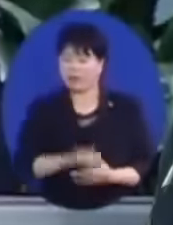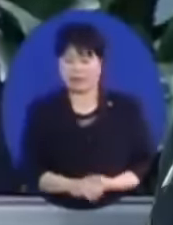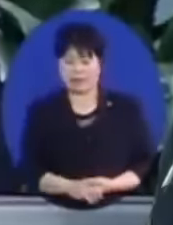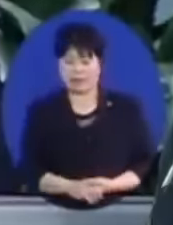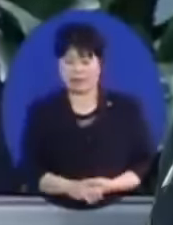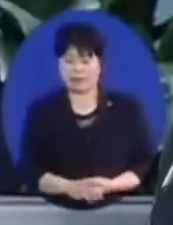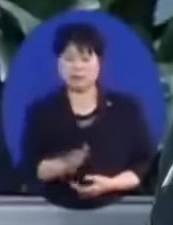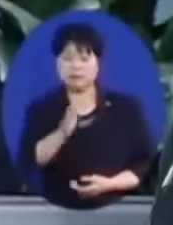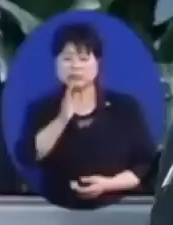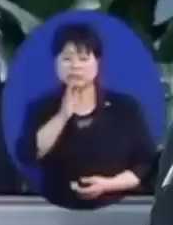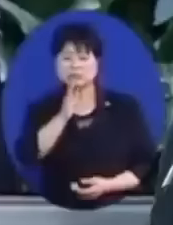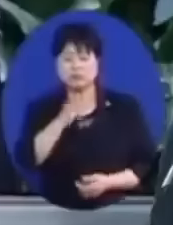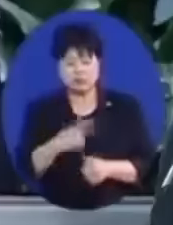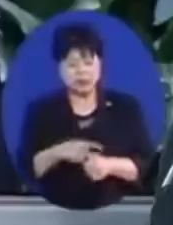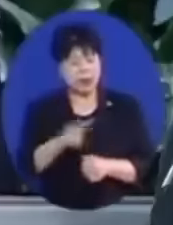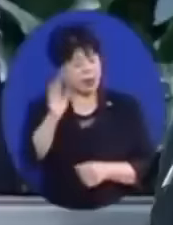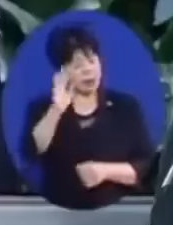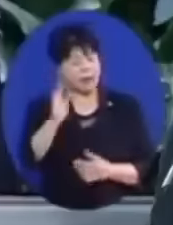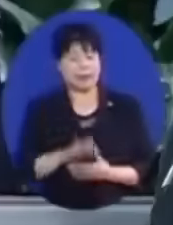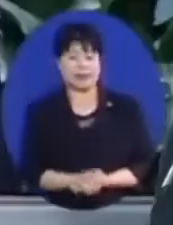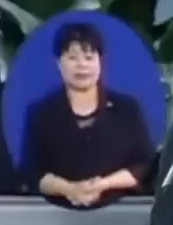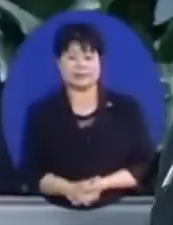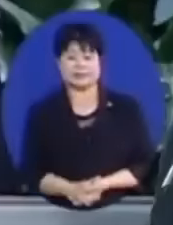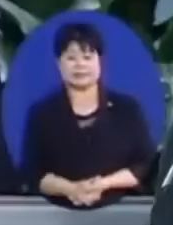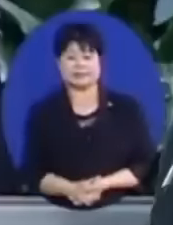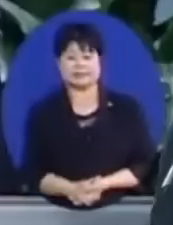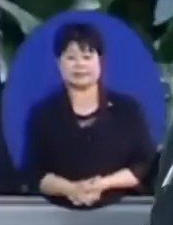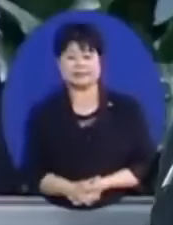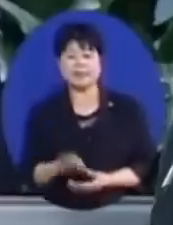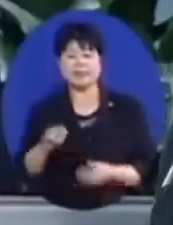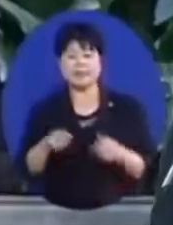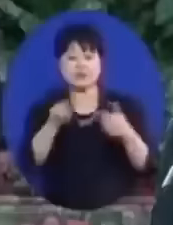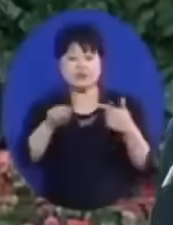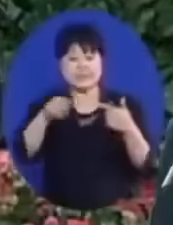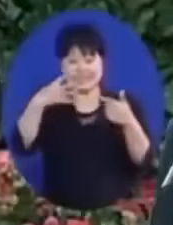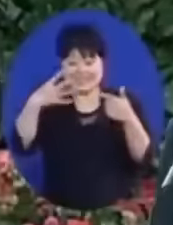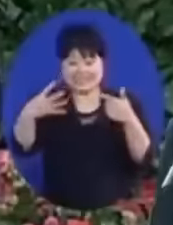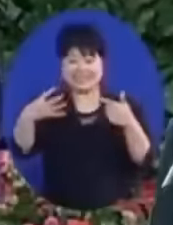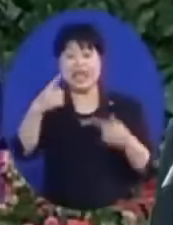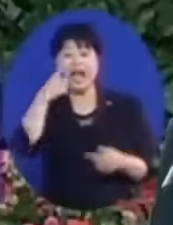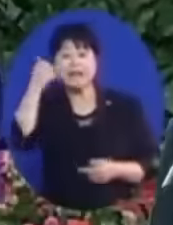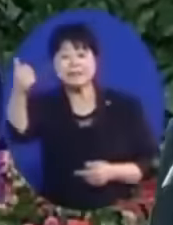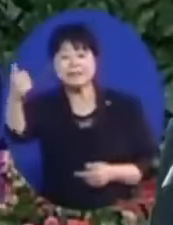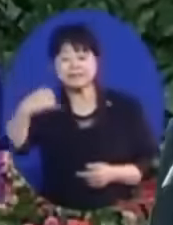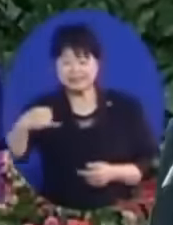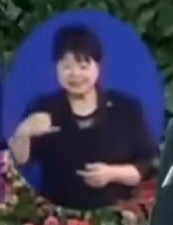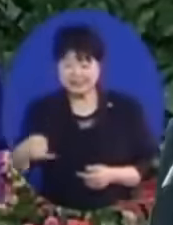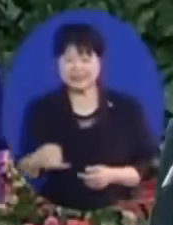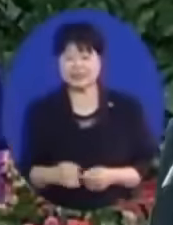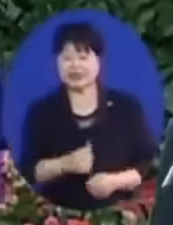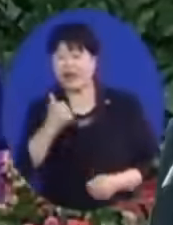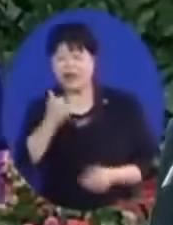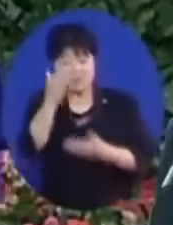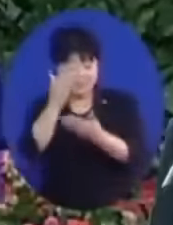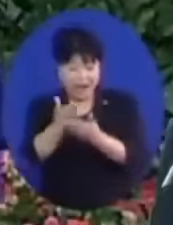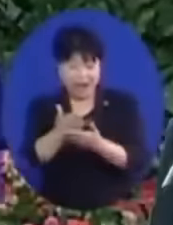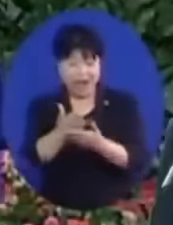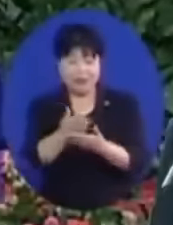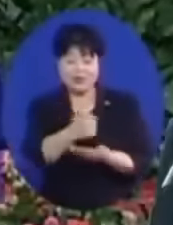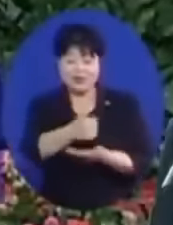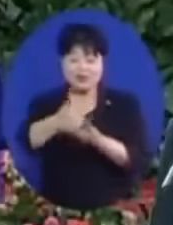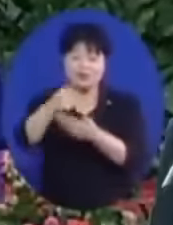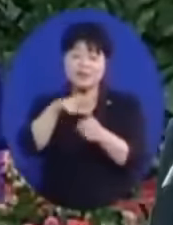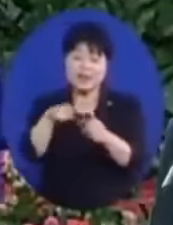인정해 주지 않는 비평의 말을 안 하는 것이 좋습니다. 에베소서 6장 4절에 아비들아 너희 자녀를 노엽게 하지 말고 오직